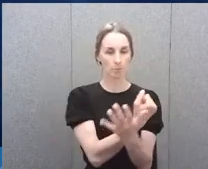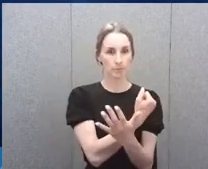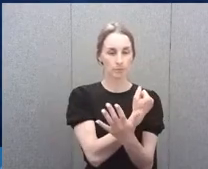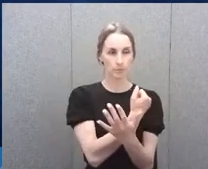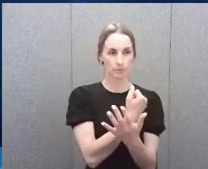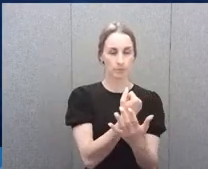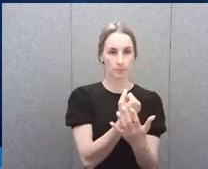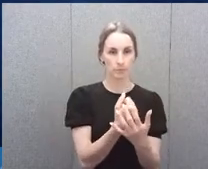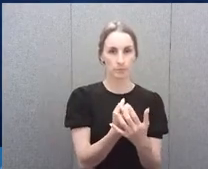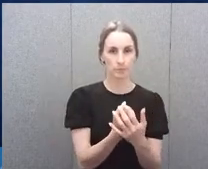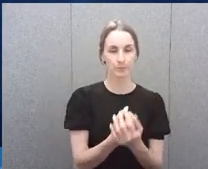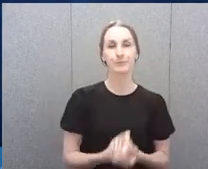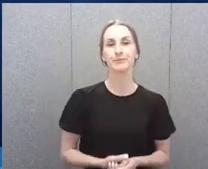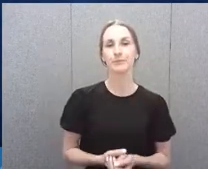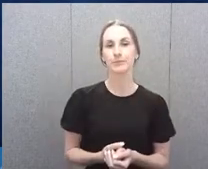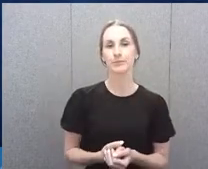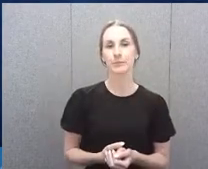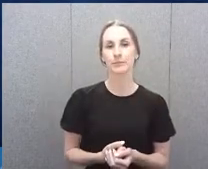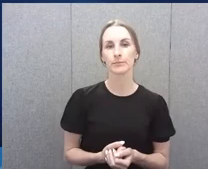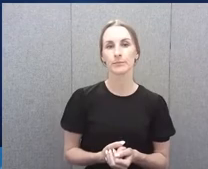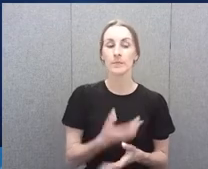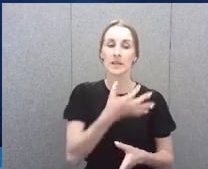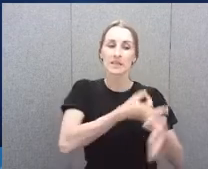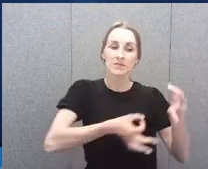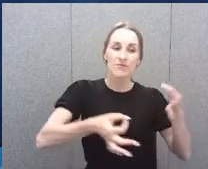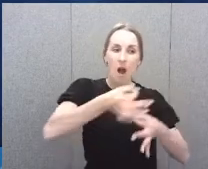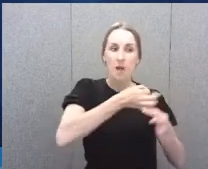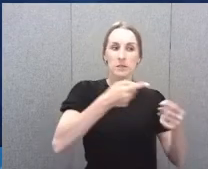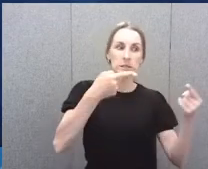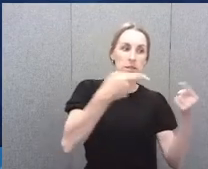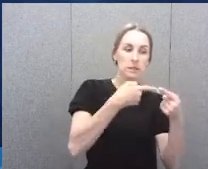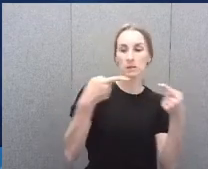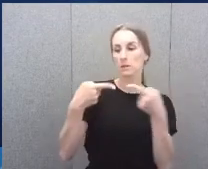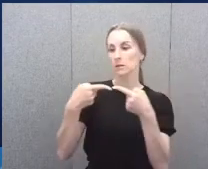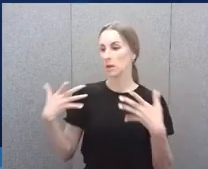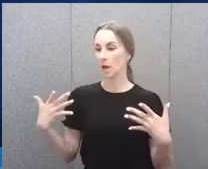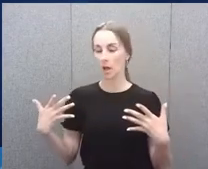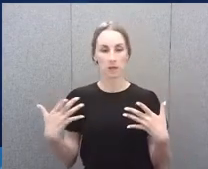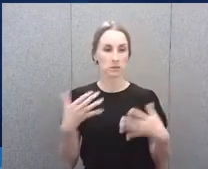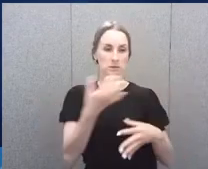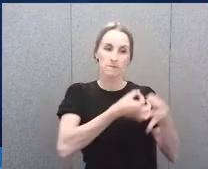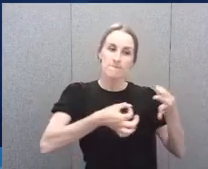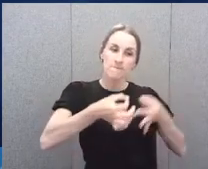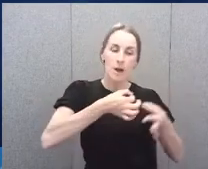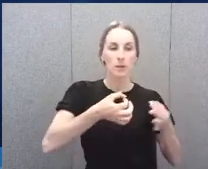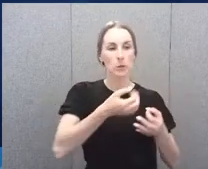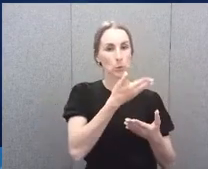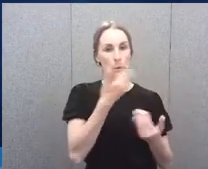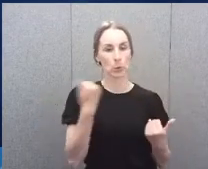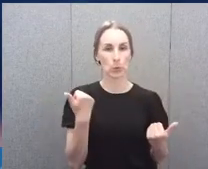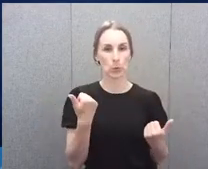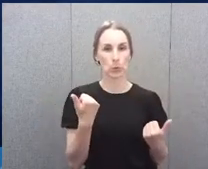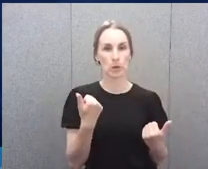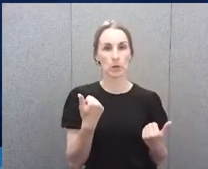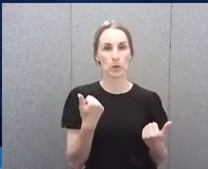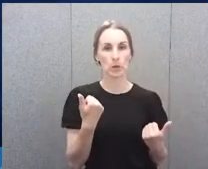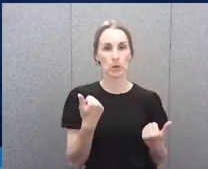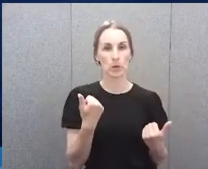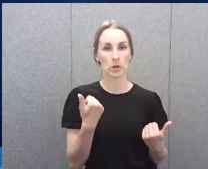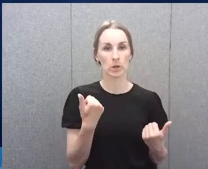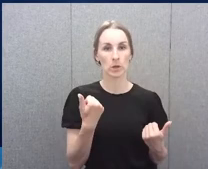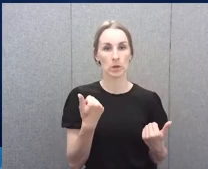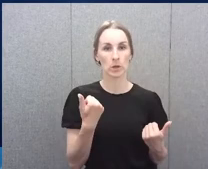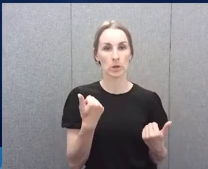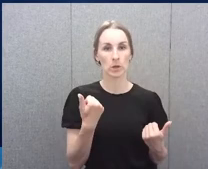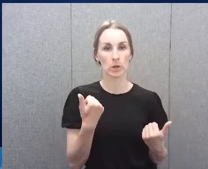в Молдове сейчас женщина-президент прекрасная. Я думаю, что сейчас уже никто не противится.